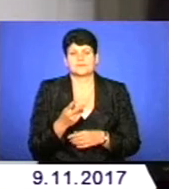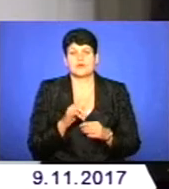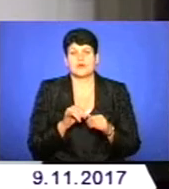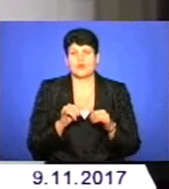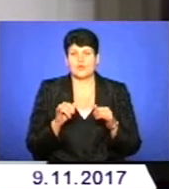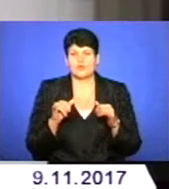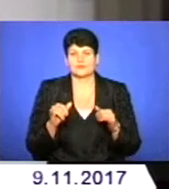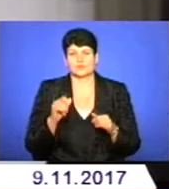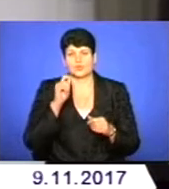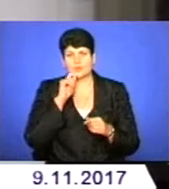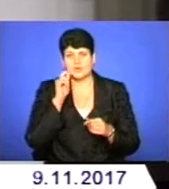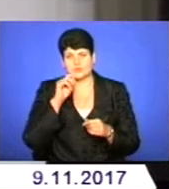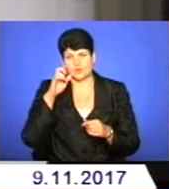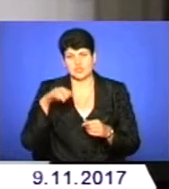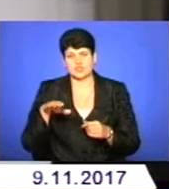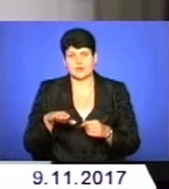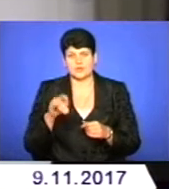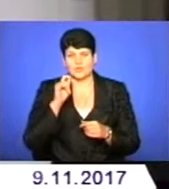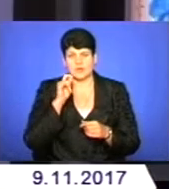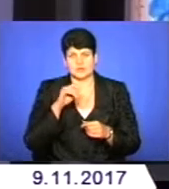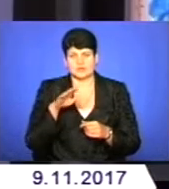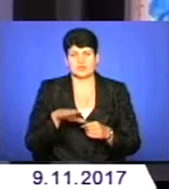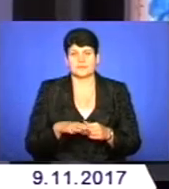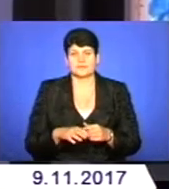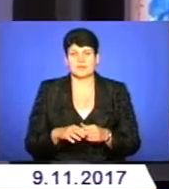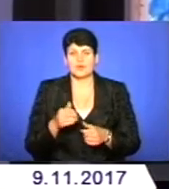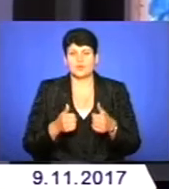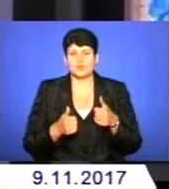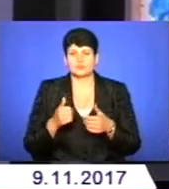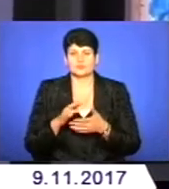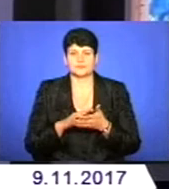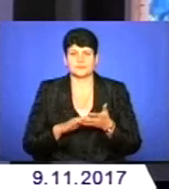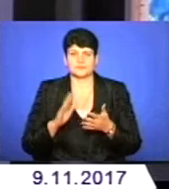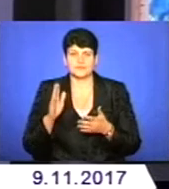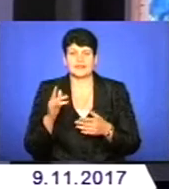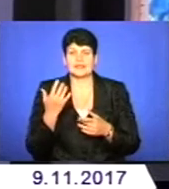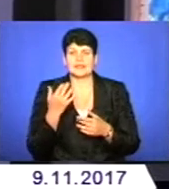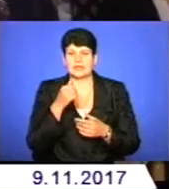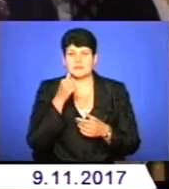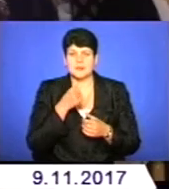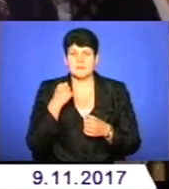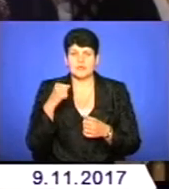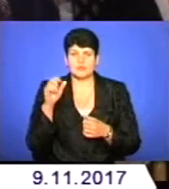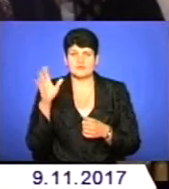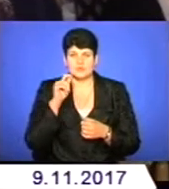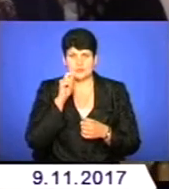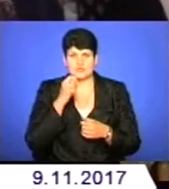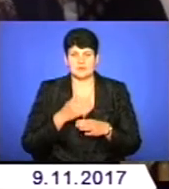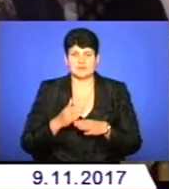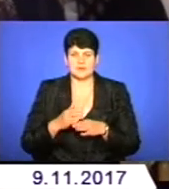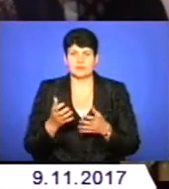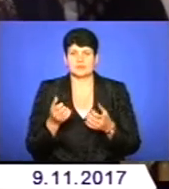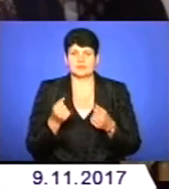розвиток власне української державності, української держави. Конкурс триватиме 10 місяців. Переможці всеукраїнського етапу отримують